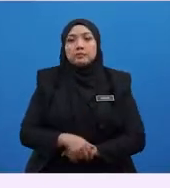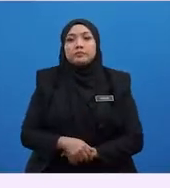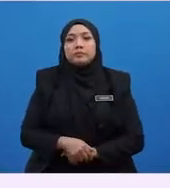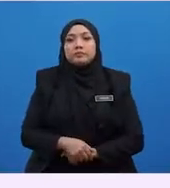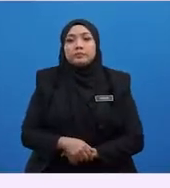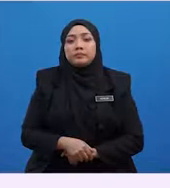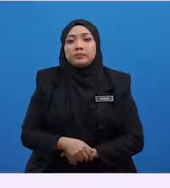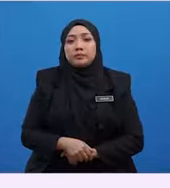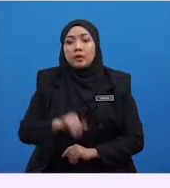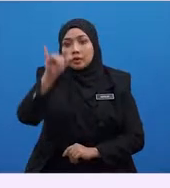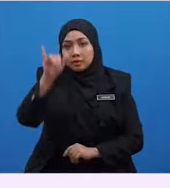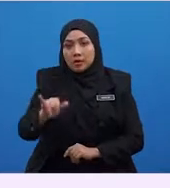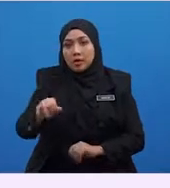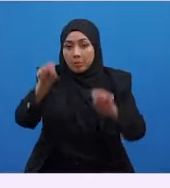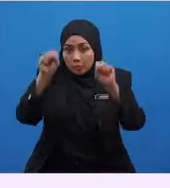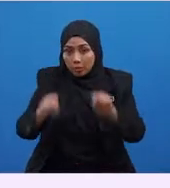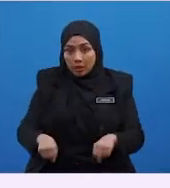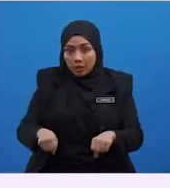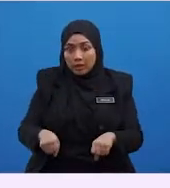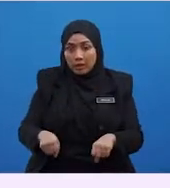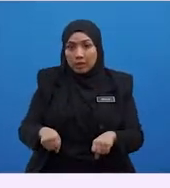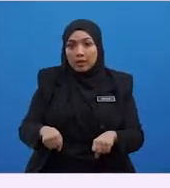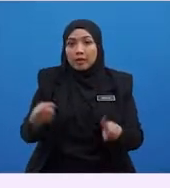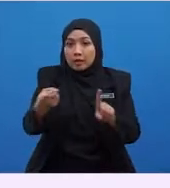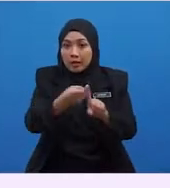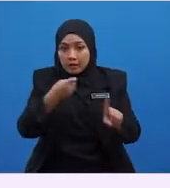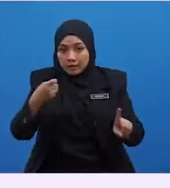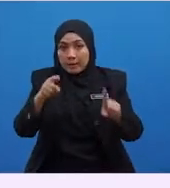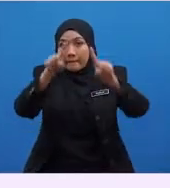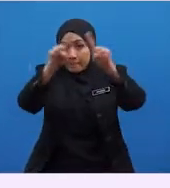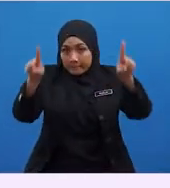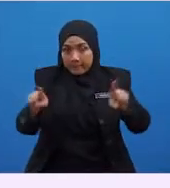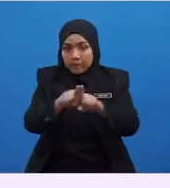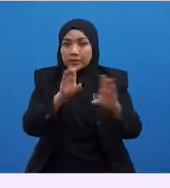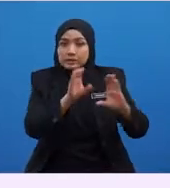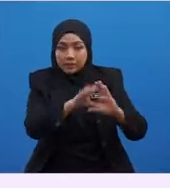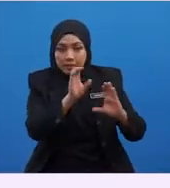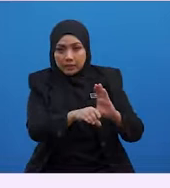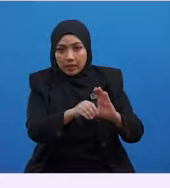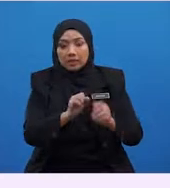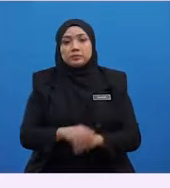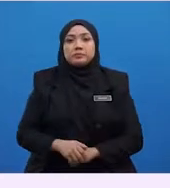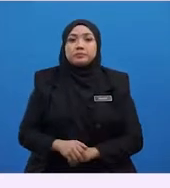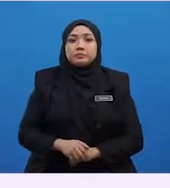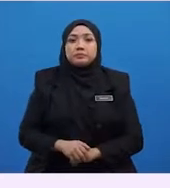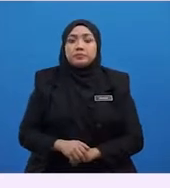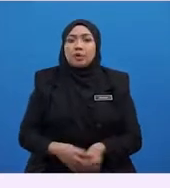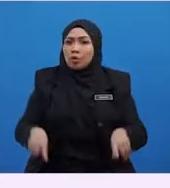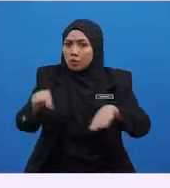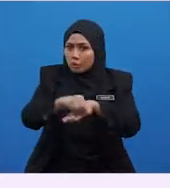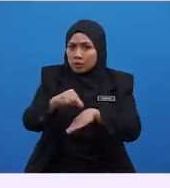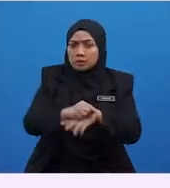data yang berjaya dicapai dari pangkalan data. Arahan mencapai data menggunakan sintaks